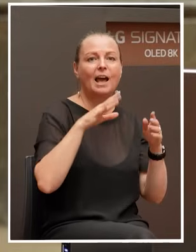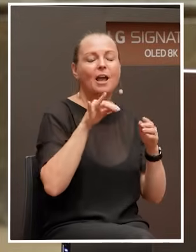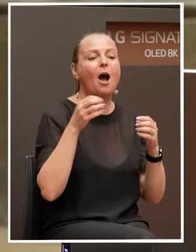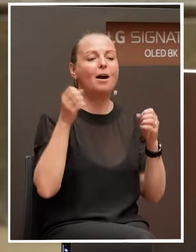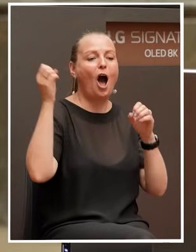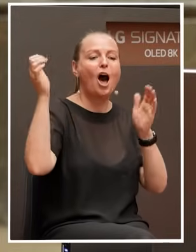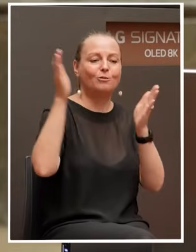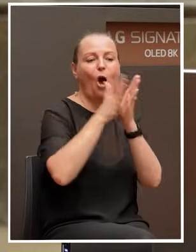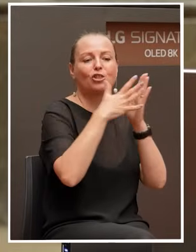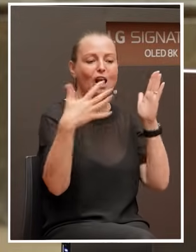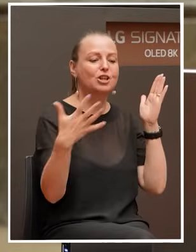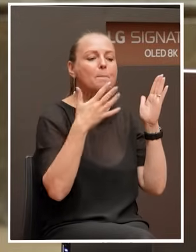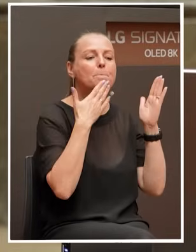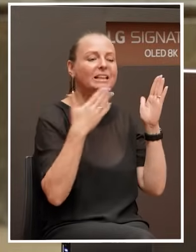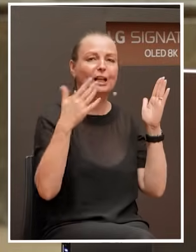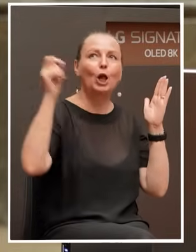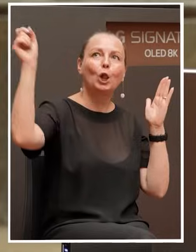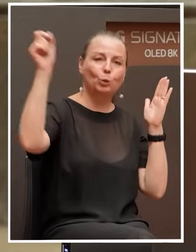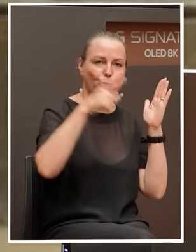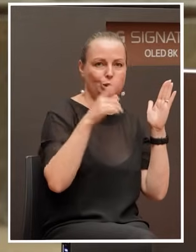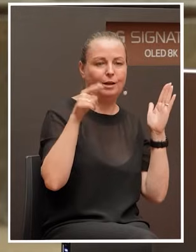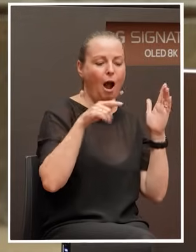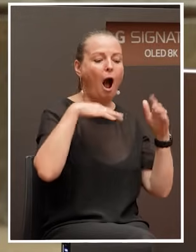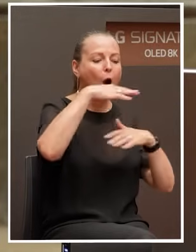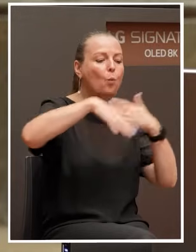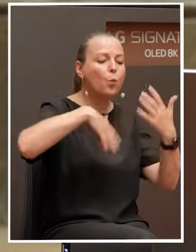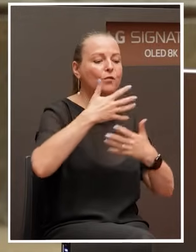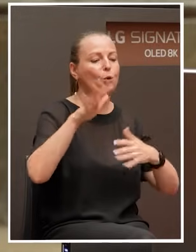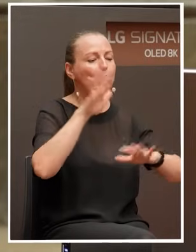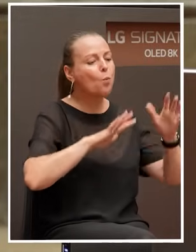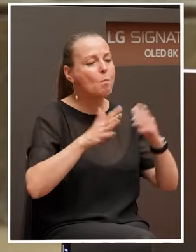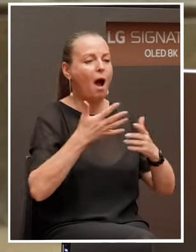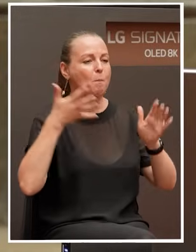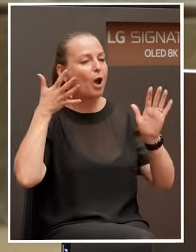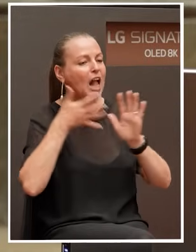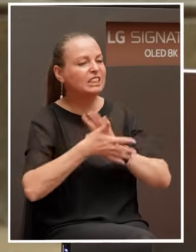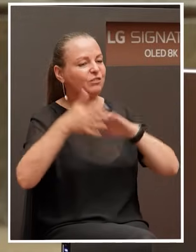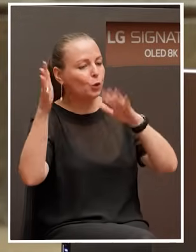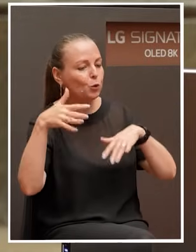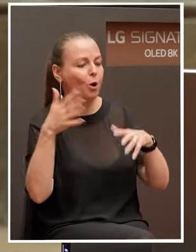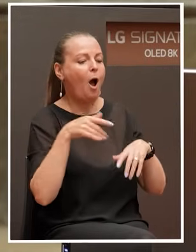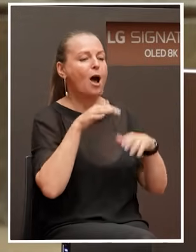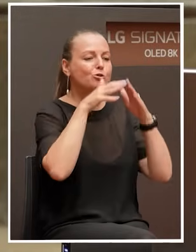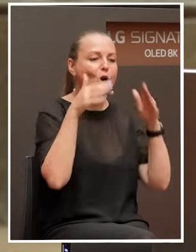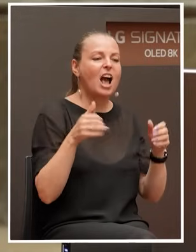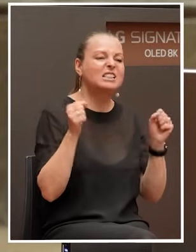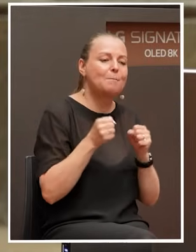тепло, последние лучи, их окутывает туман, их пронизывает дождь. Они замерзают под снегом, они в гармонии с